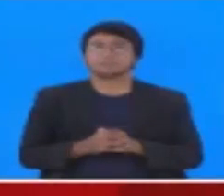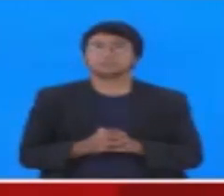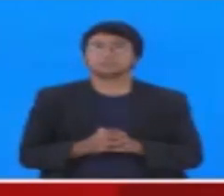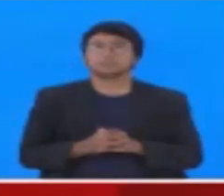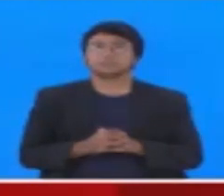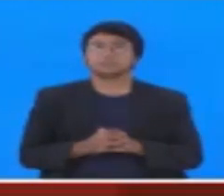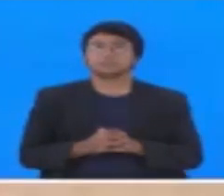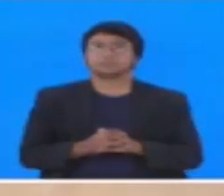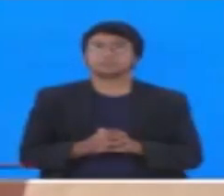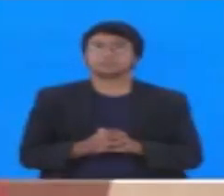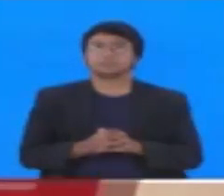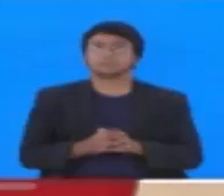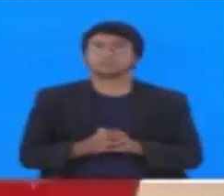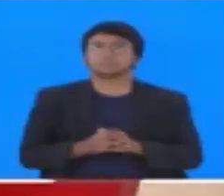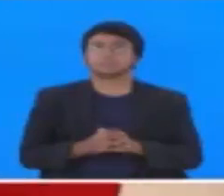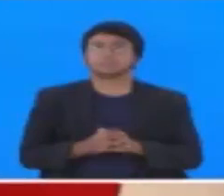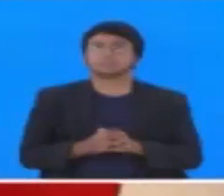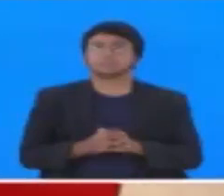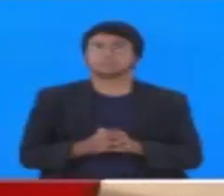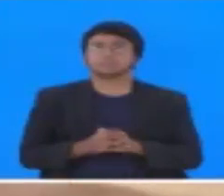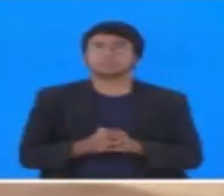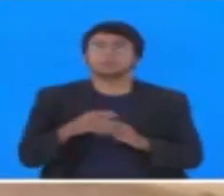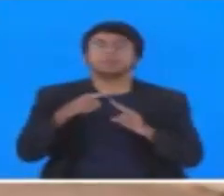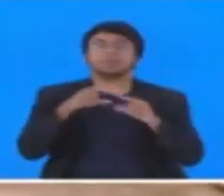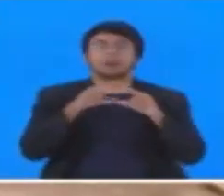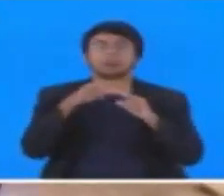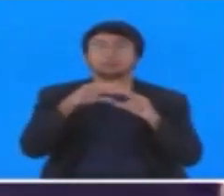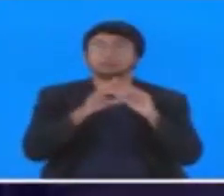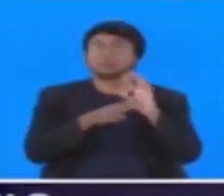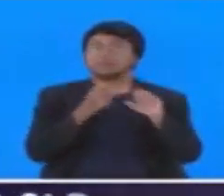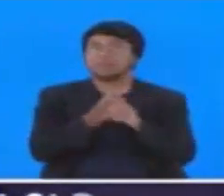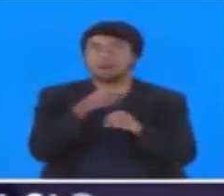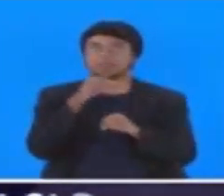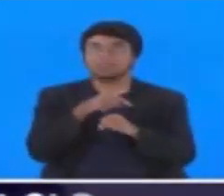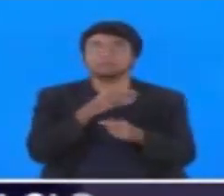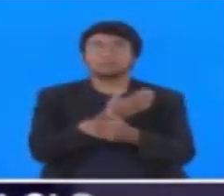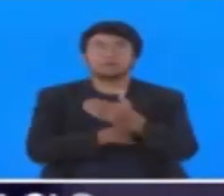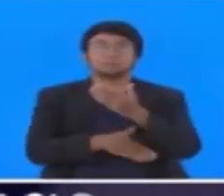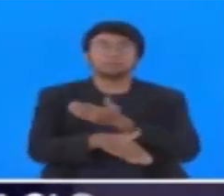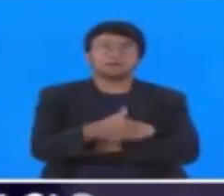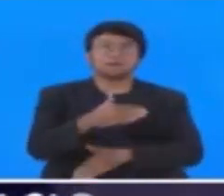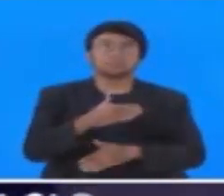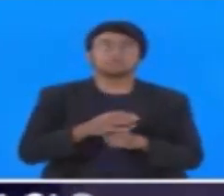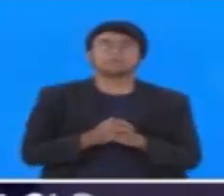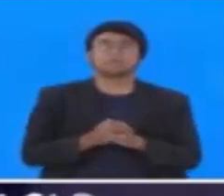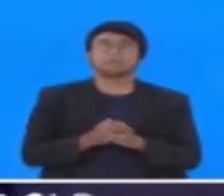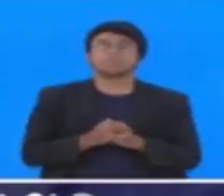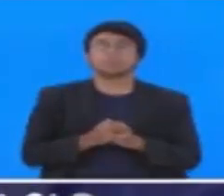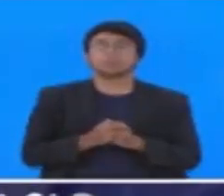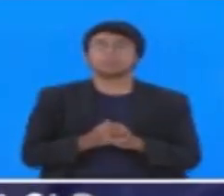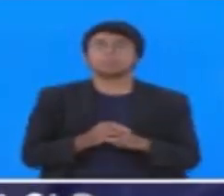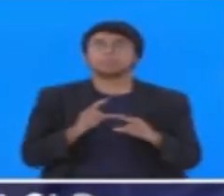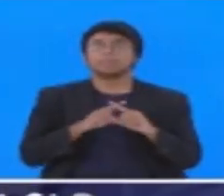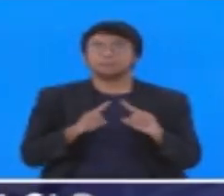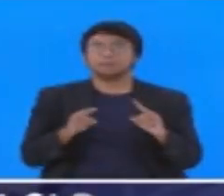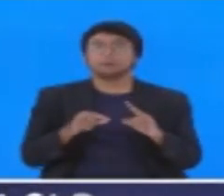Siapa sangka, Tatang, pria parubaya penyandang disabilitas ini, mampu mewujudkan impiannya. Berawal dari keprihatinan terhadap pendidikan anak-anak difabel yang